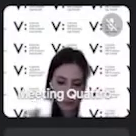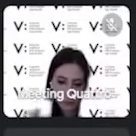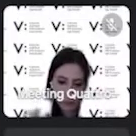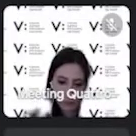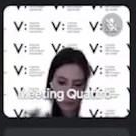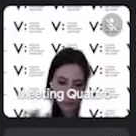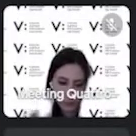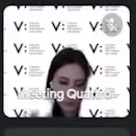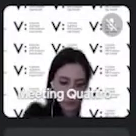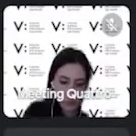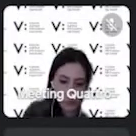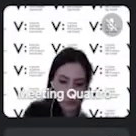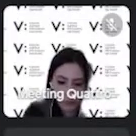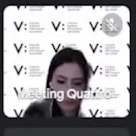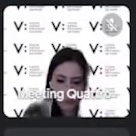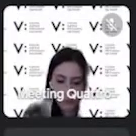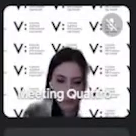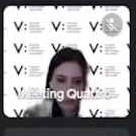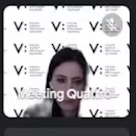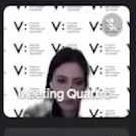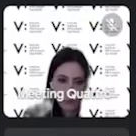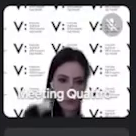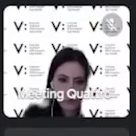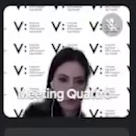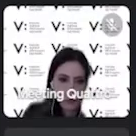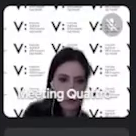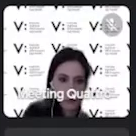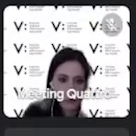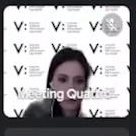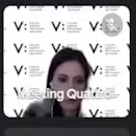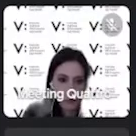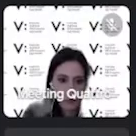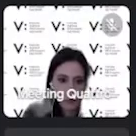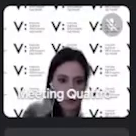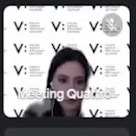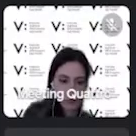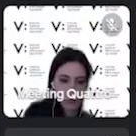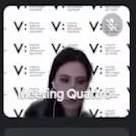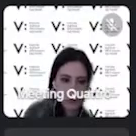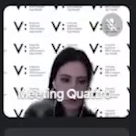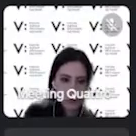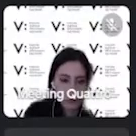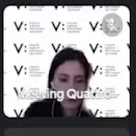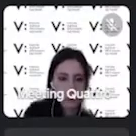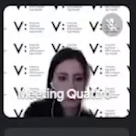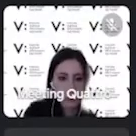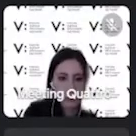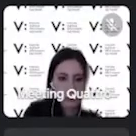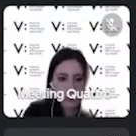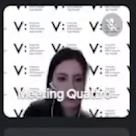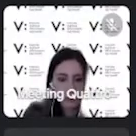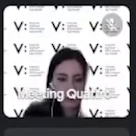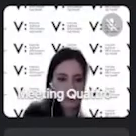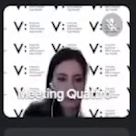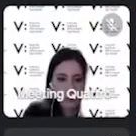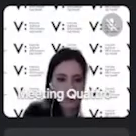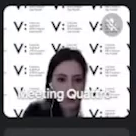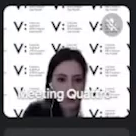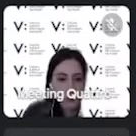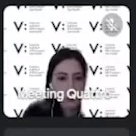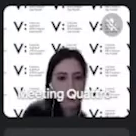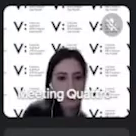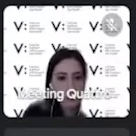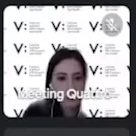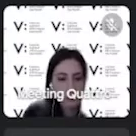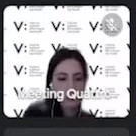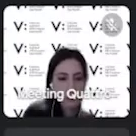diritto penale, diritto processuale penale, diritto civile e poi ovviamente si deve sostenere, una volta superata la prova scritta,